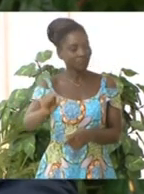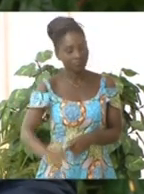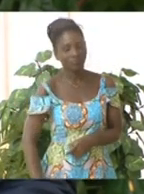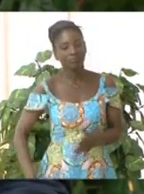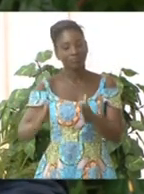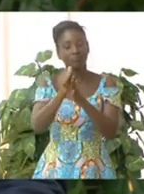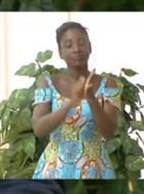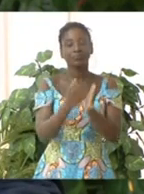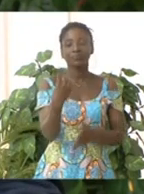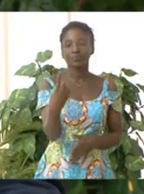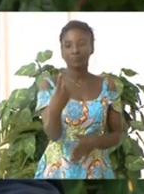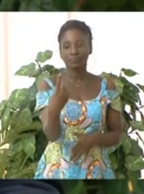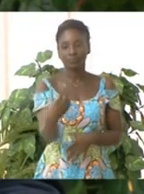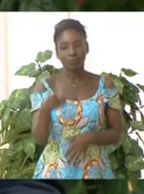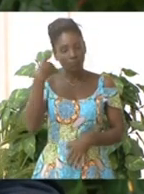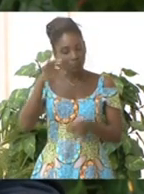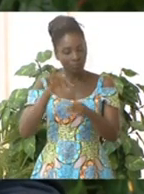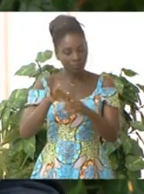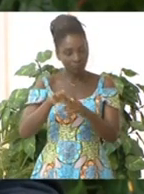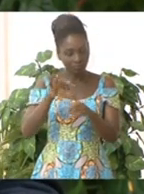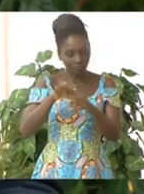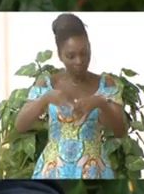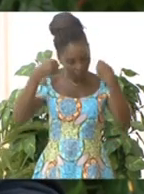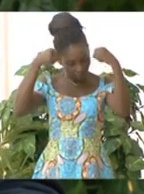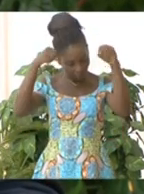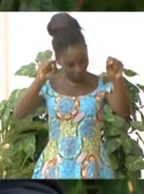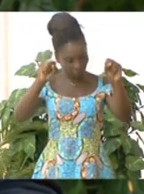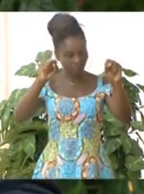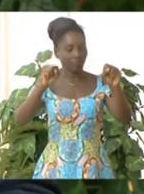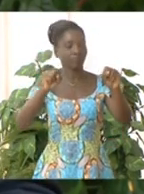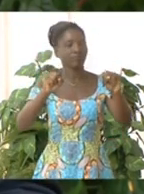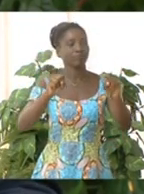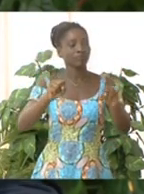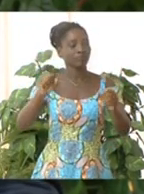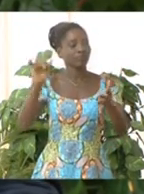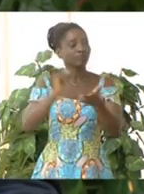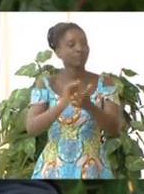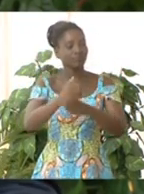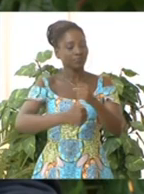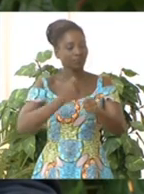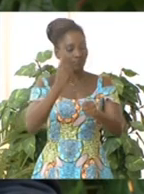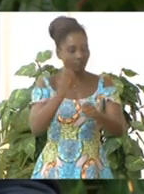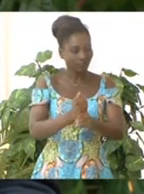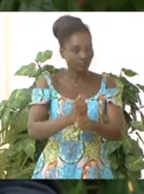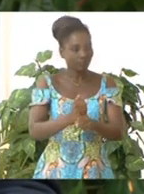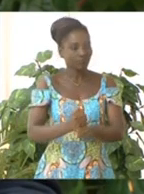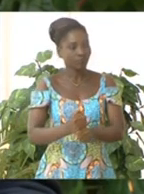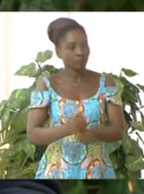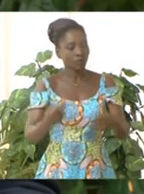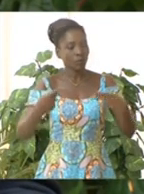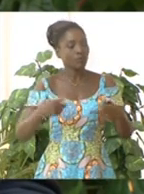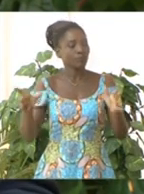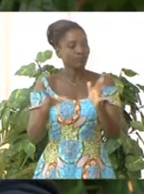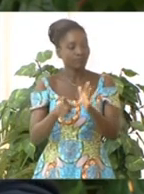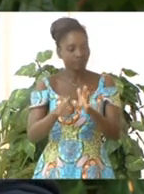1er. Pour l'élection du président de la République en 2020, le personnel d'astreinte est